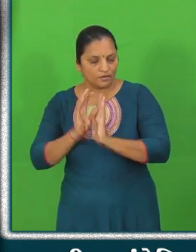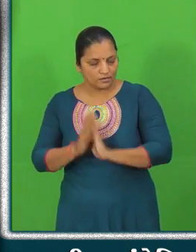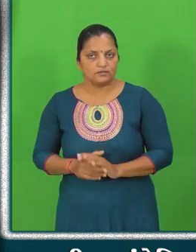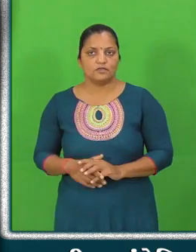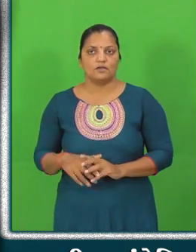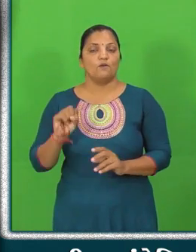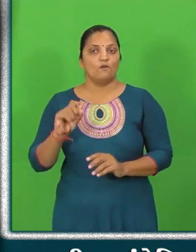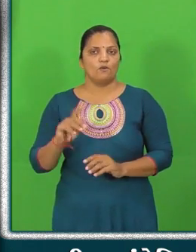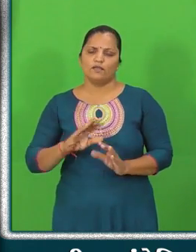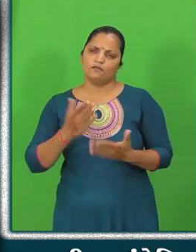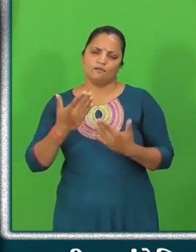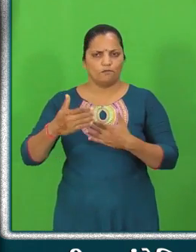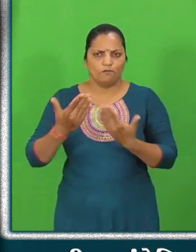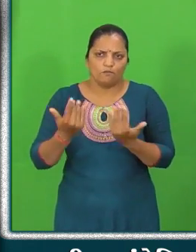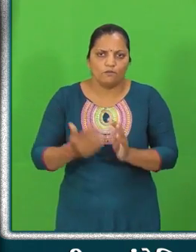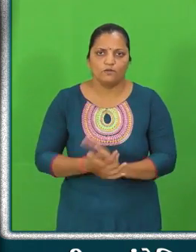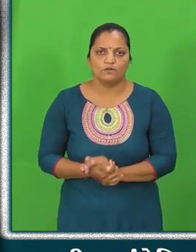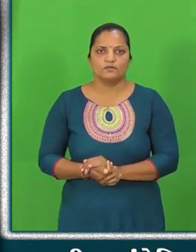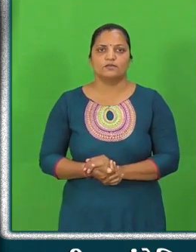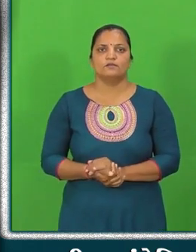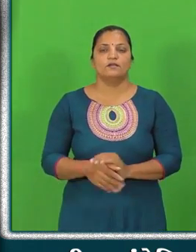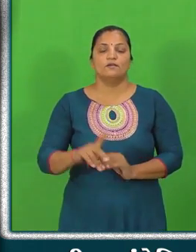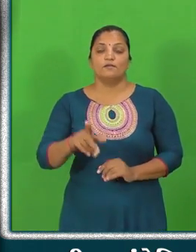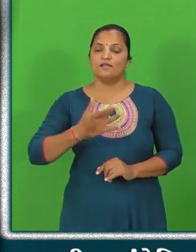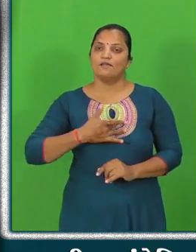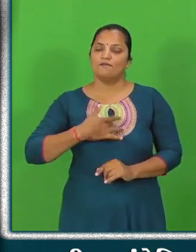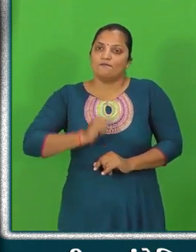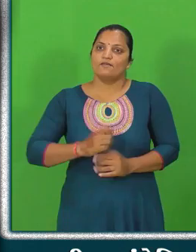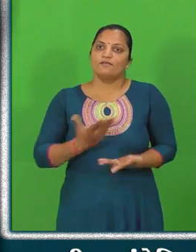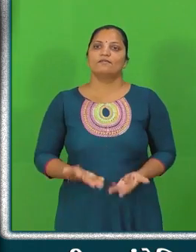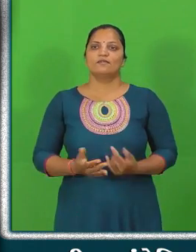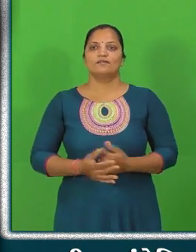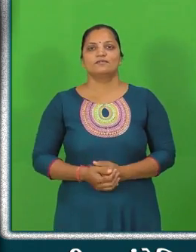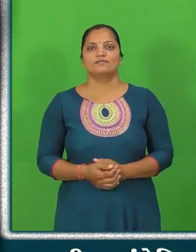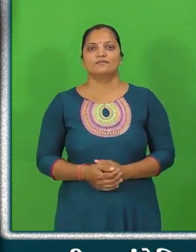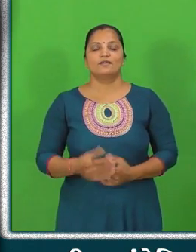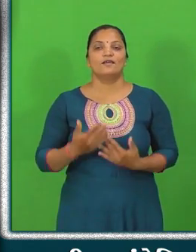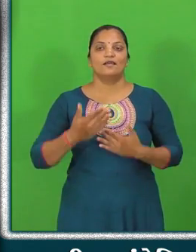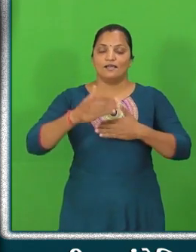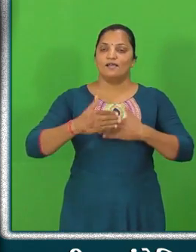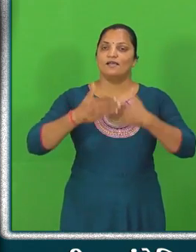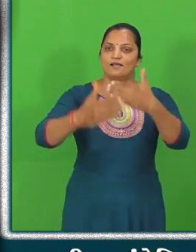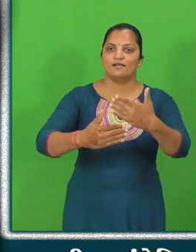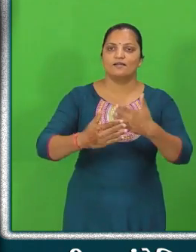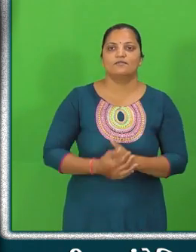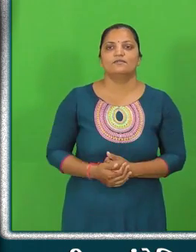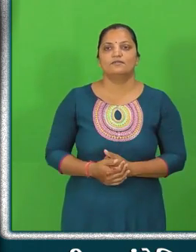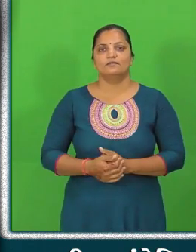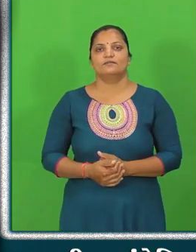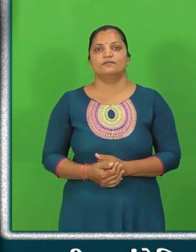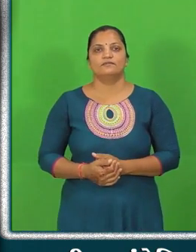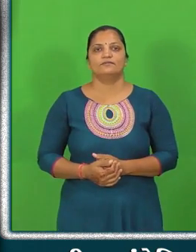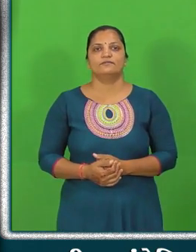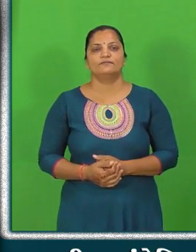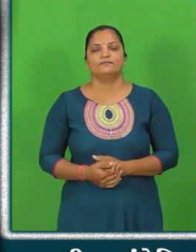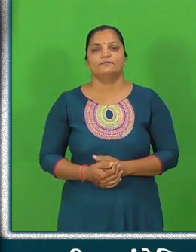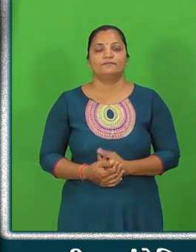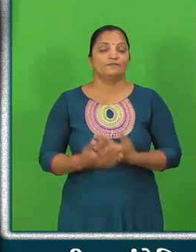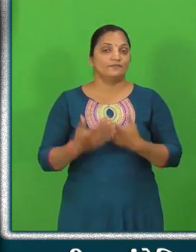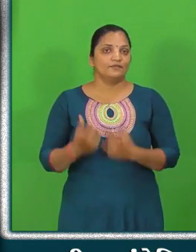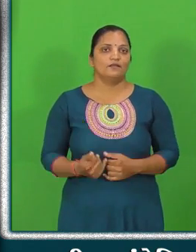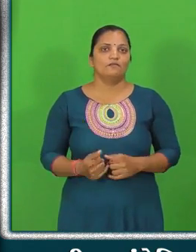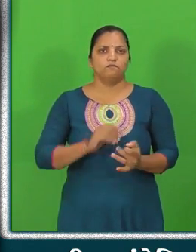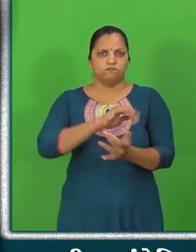કરવાની છે। ઓકે, થશે ને, કરશો જ, મને પૂર્ણ વિશ્વાસ છે। ચલો હવે આપણે આગળ વધીએ, હવે આપણે શું કરીએ